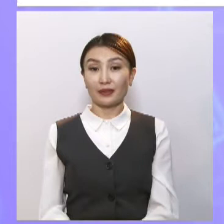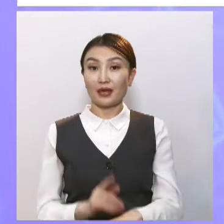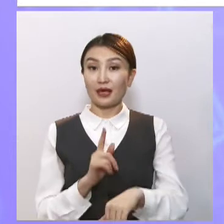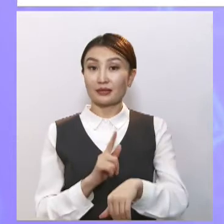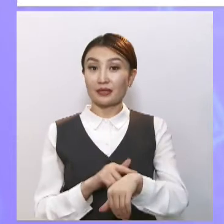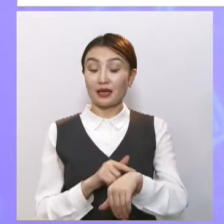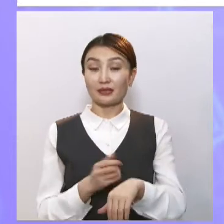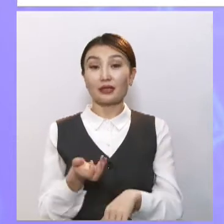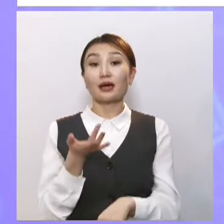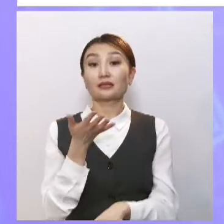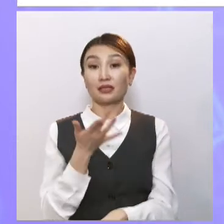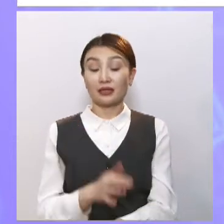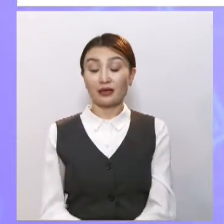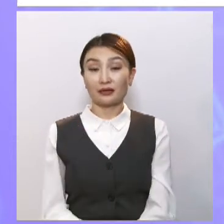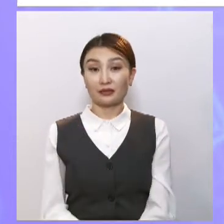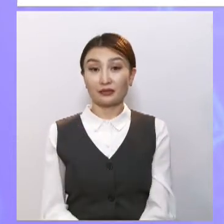Саат канчада?